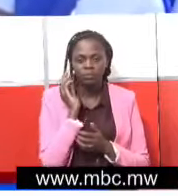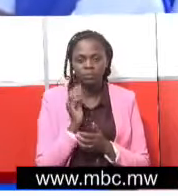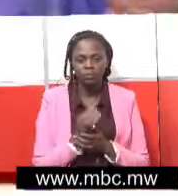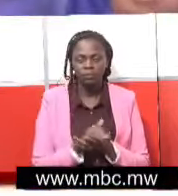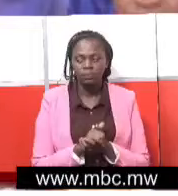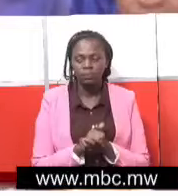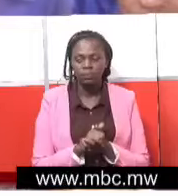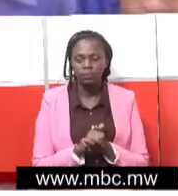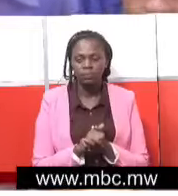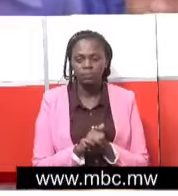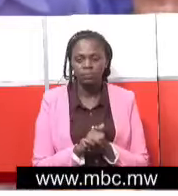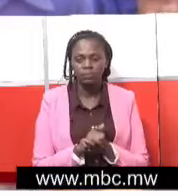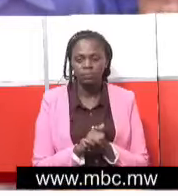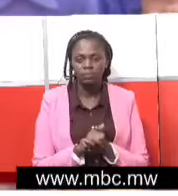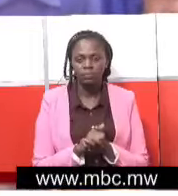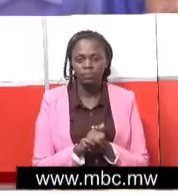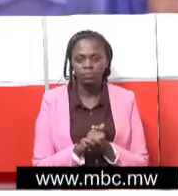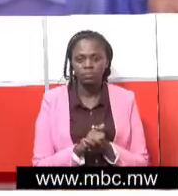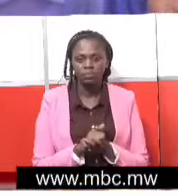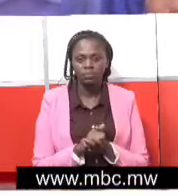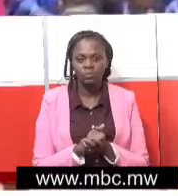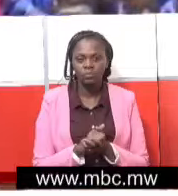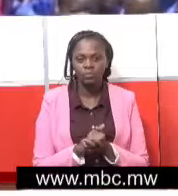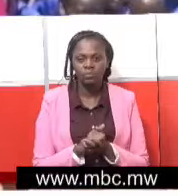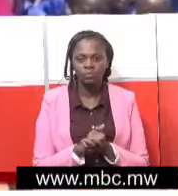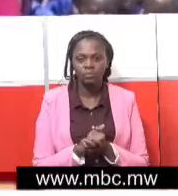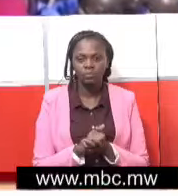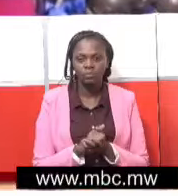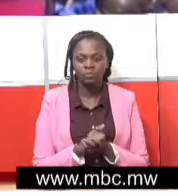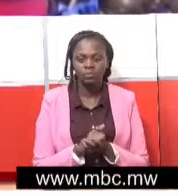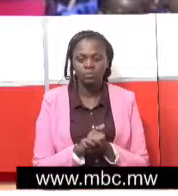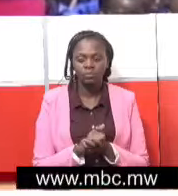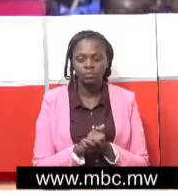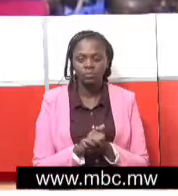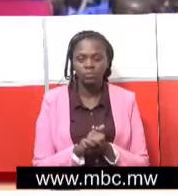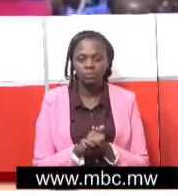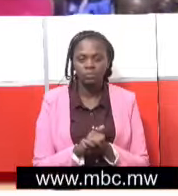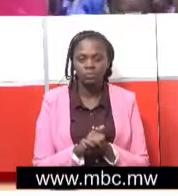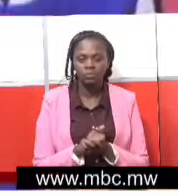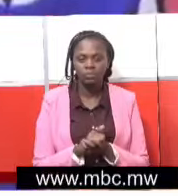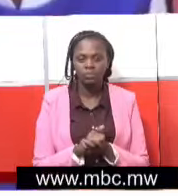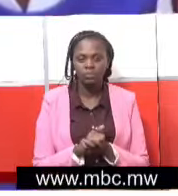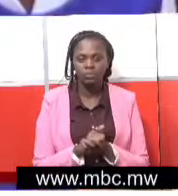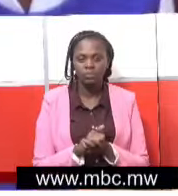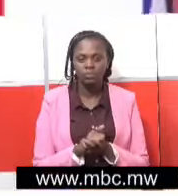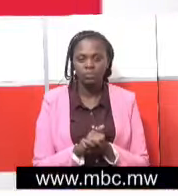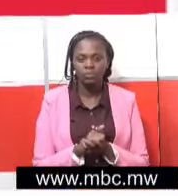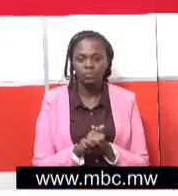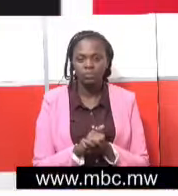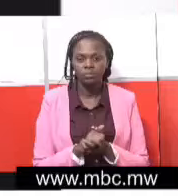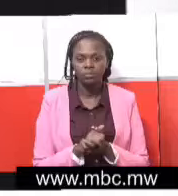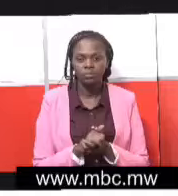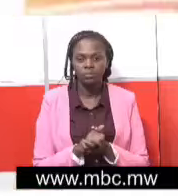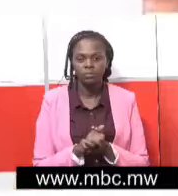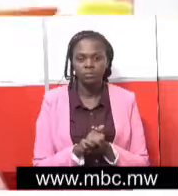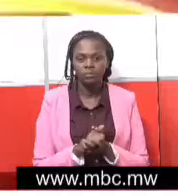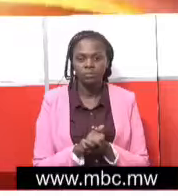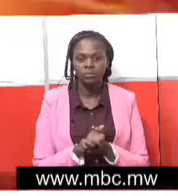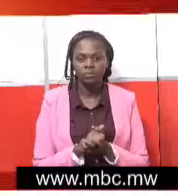ndi ndalama zokwana 39 million pounds zomwe ndi pafupifupi 90 billion kwacha.